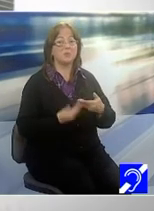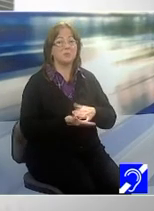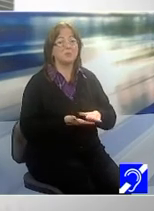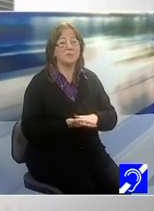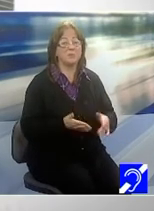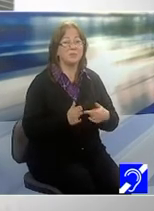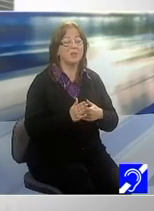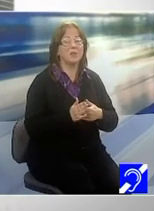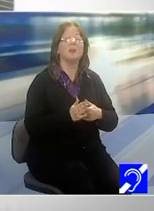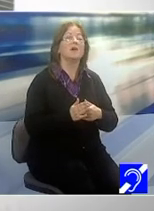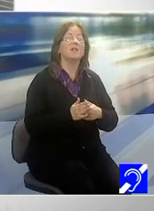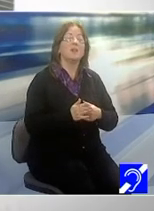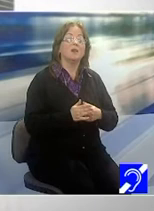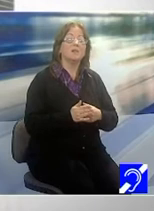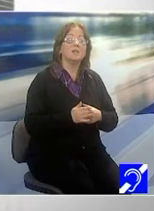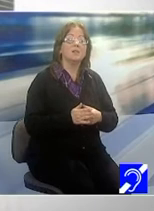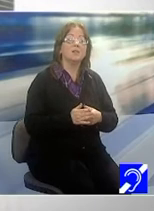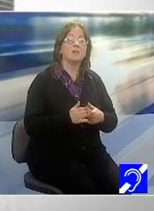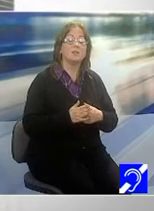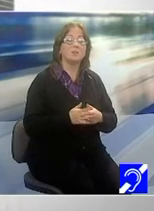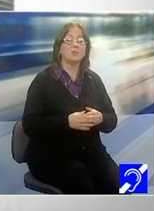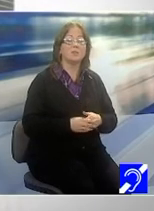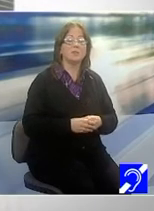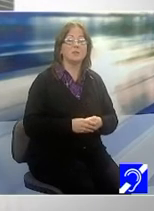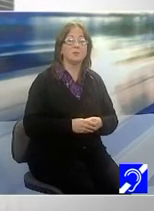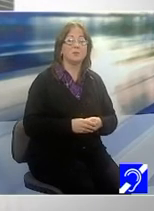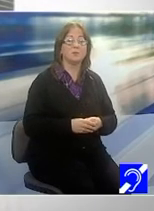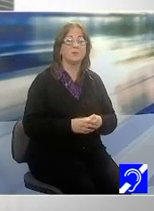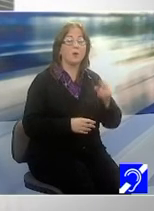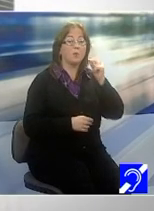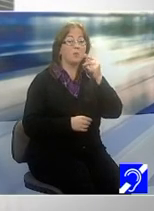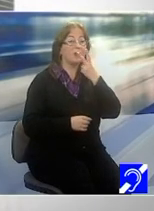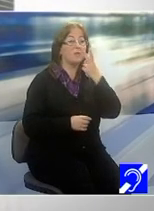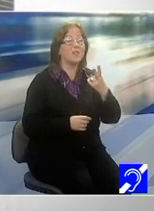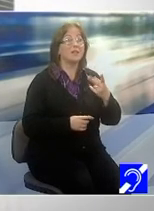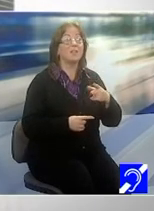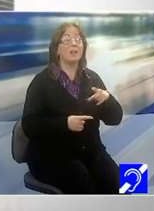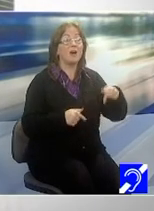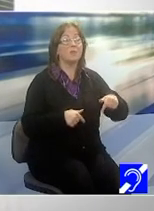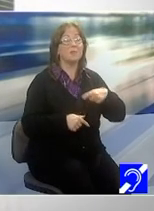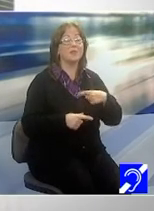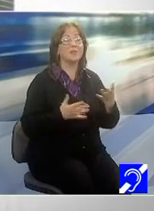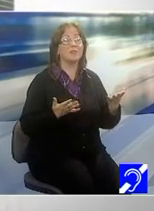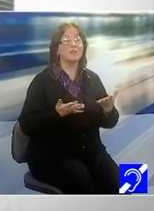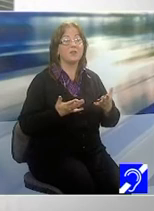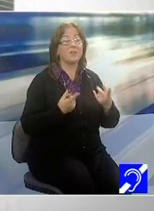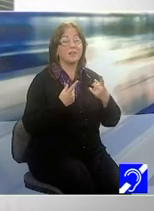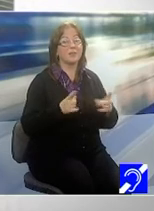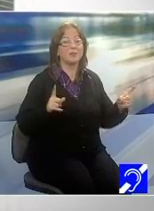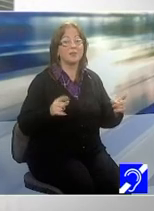acum nu, pentru că lumea vede ca pe, se întâmplă foarte rar și lumea vede ca pe o excepție și ca pe ceva oarecum, timp oarecum pierdut. Dacă lumea ar